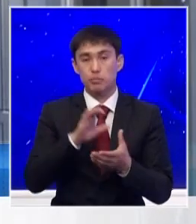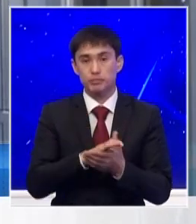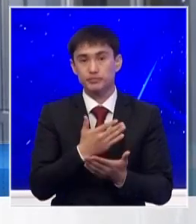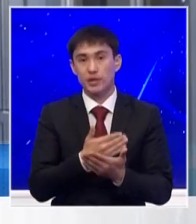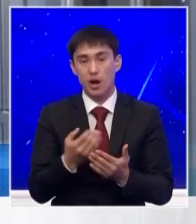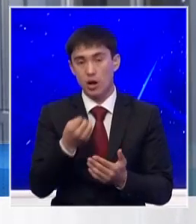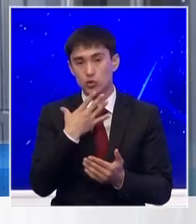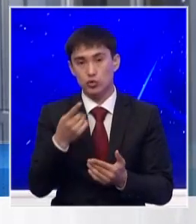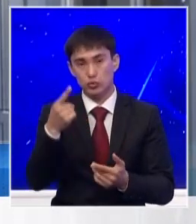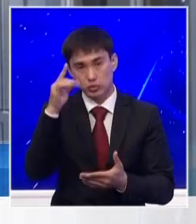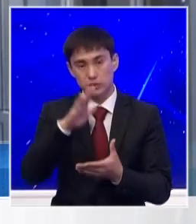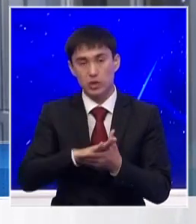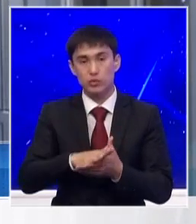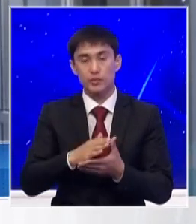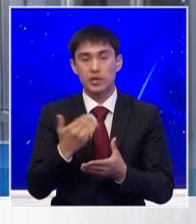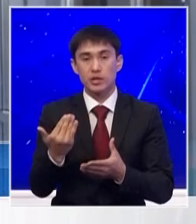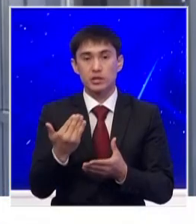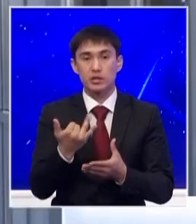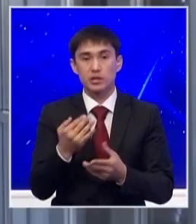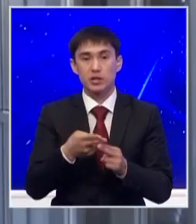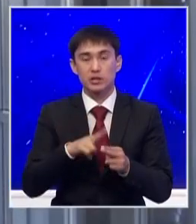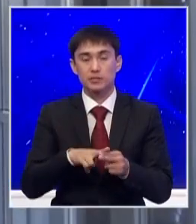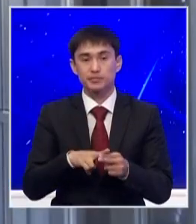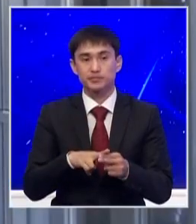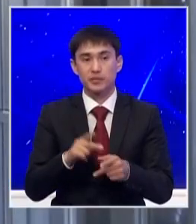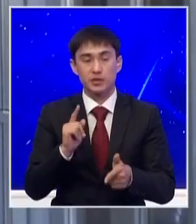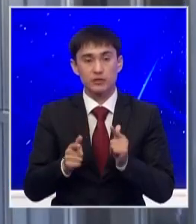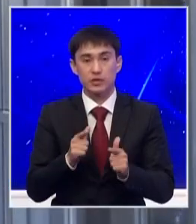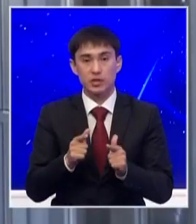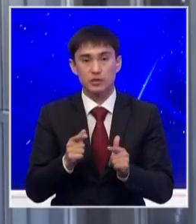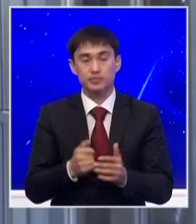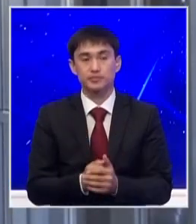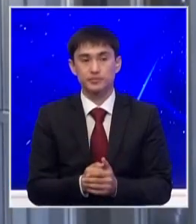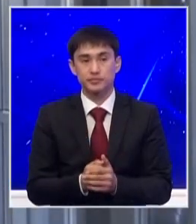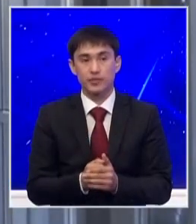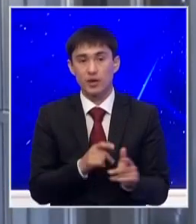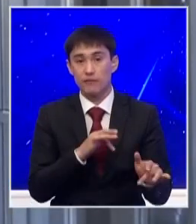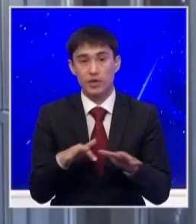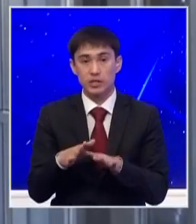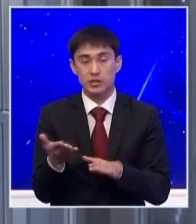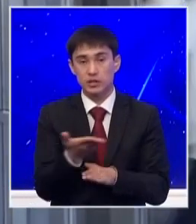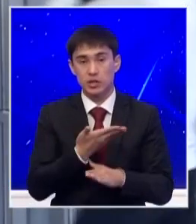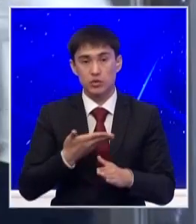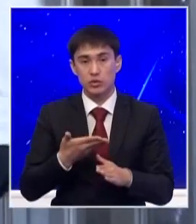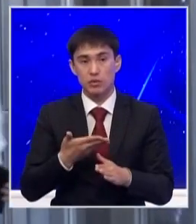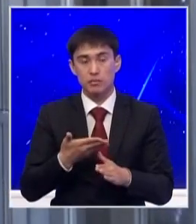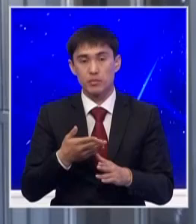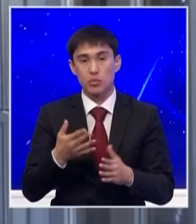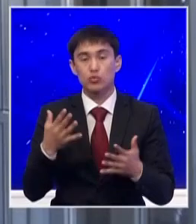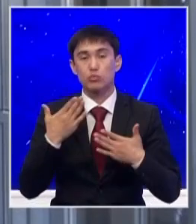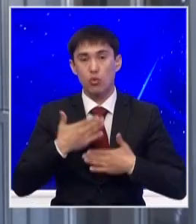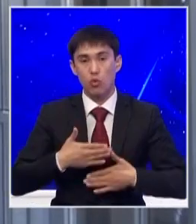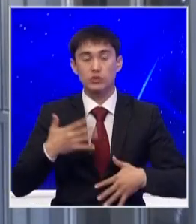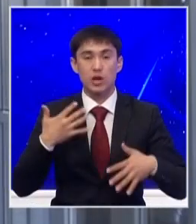и хорошо друг друга знают. И это действительно субботний вечер дает нам как бы